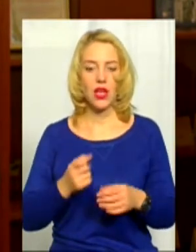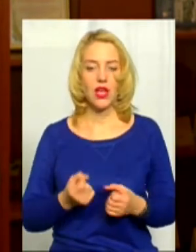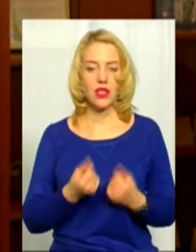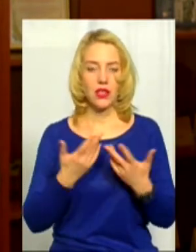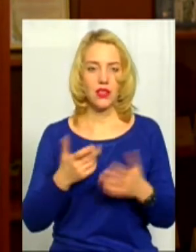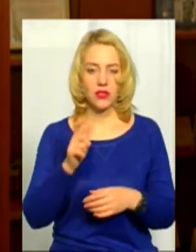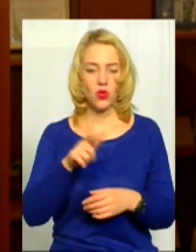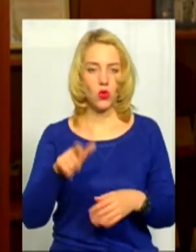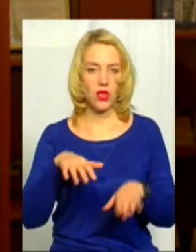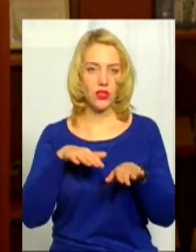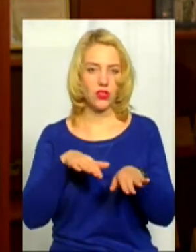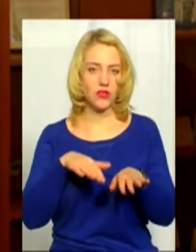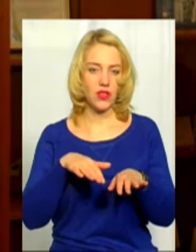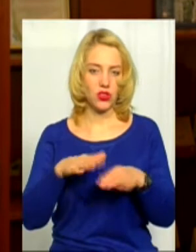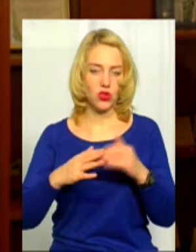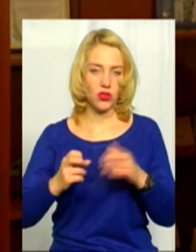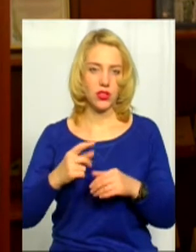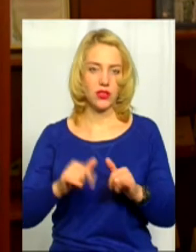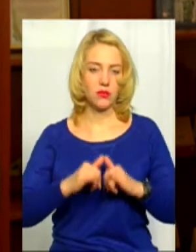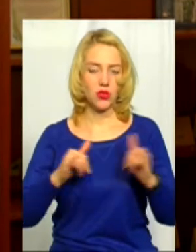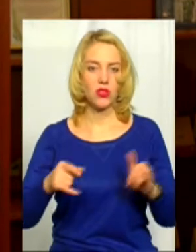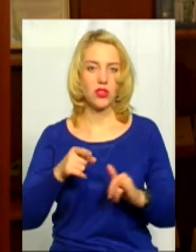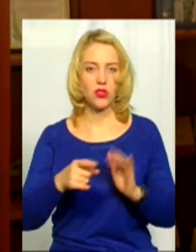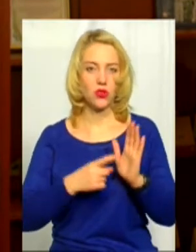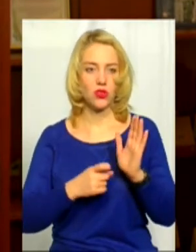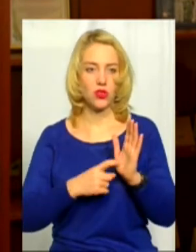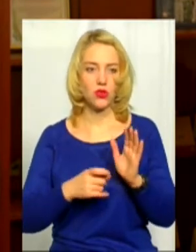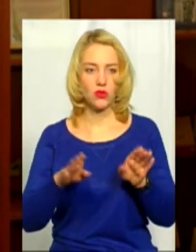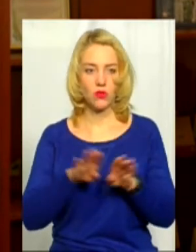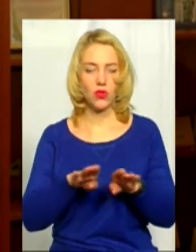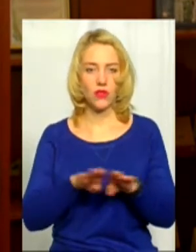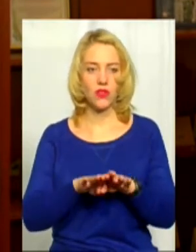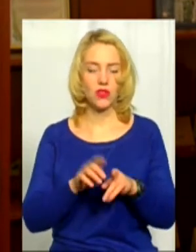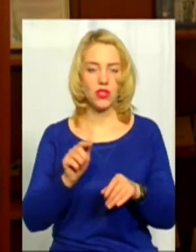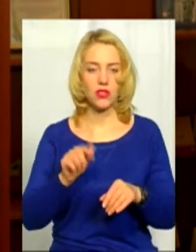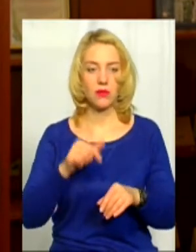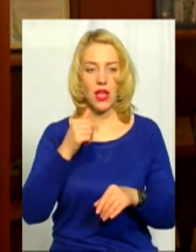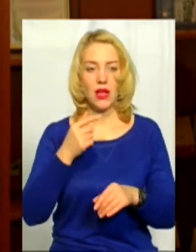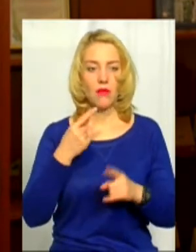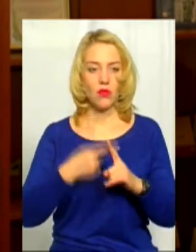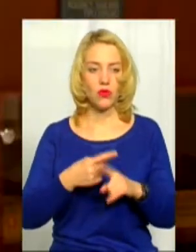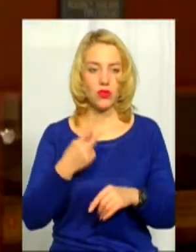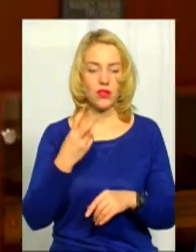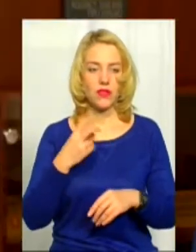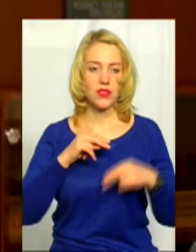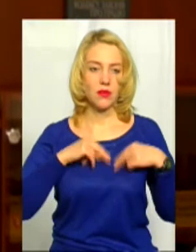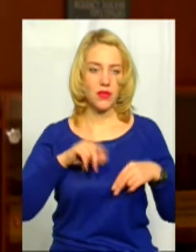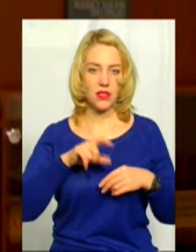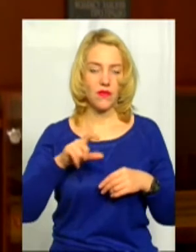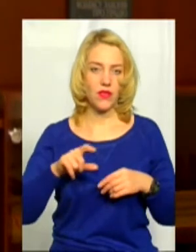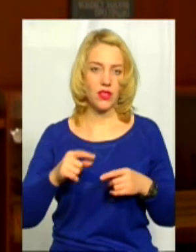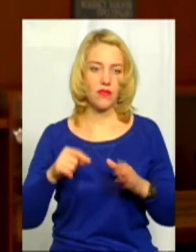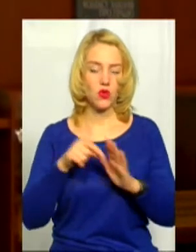працівників по місту збільшилась на 1600. Порівняно з початком року по швейних цехах ця цифра плюс 200 працівників.